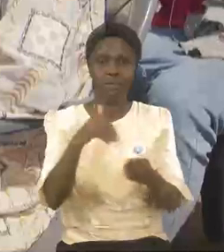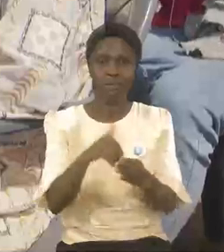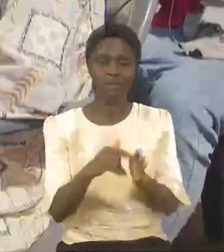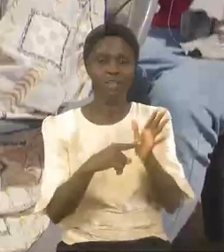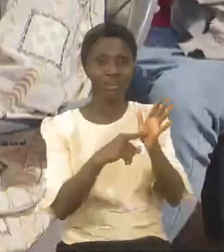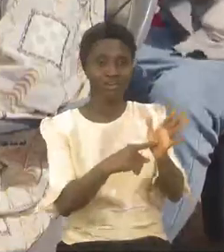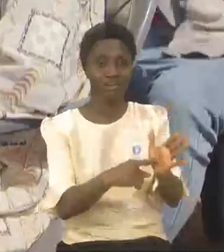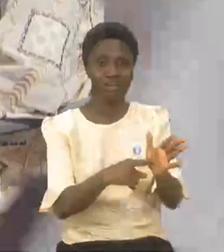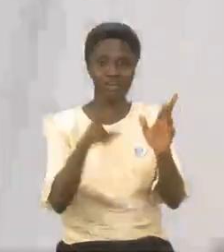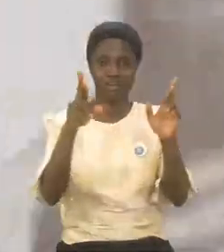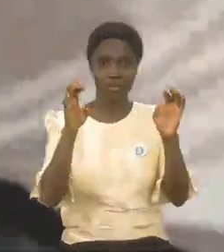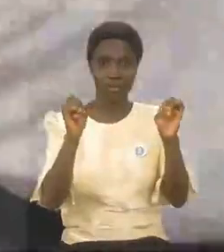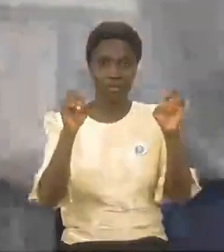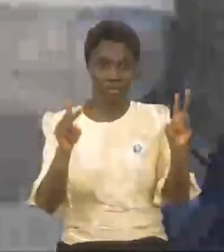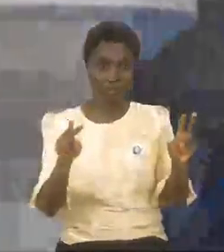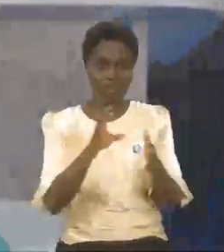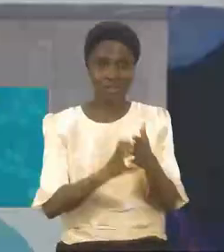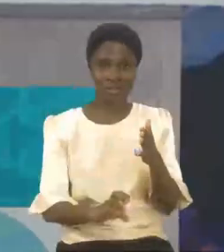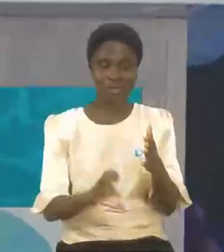pour toujours au nom de Jésus-Christ.